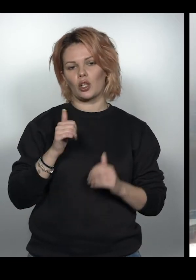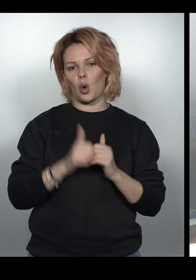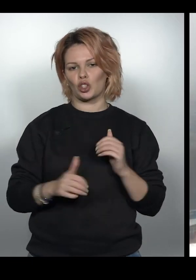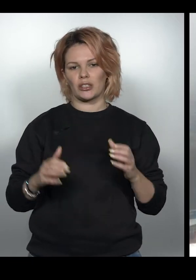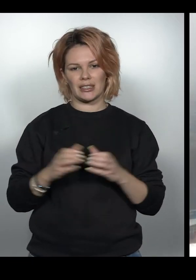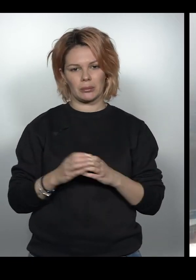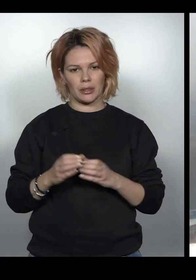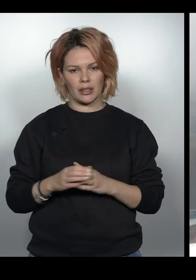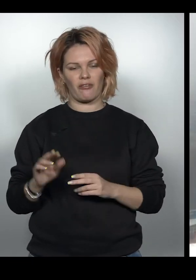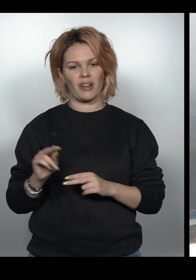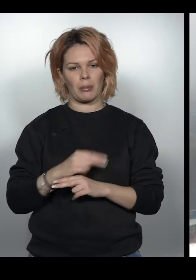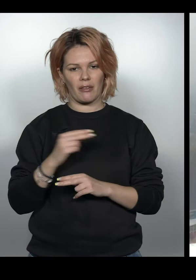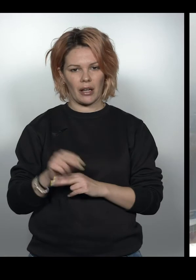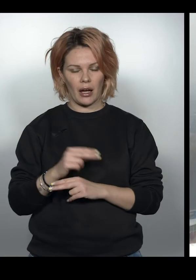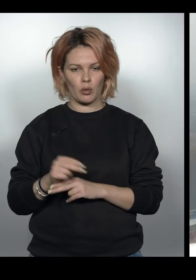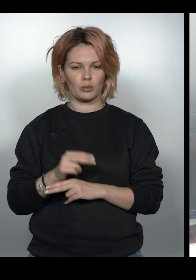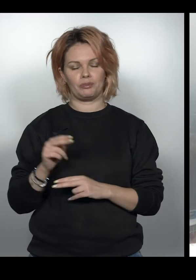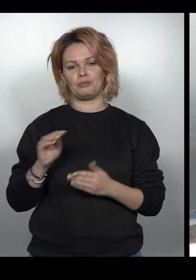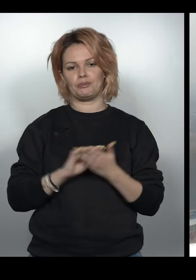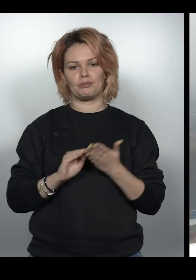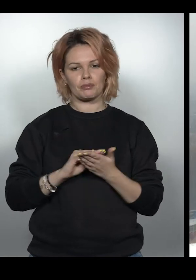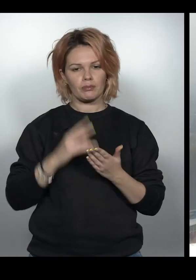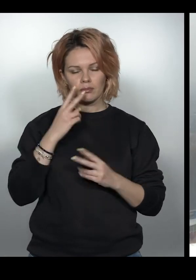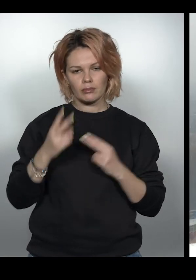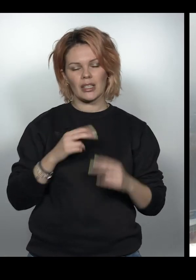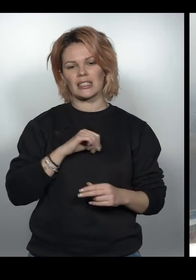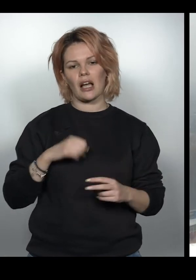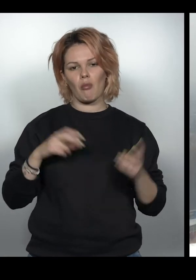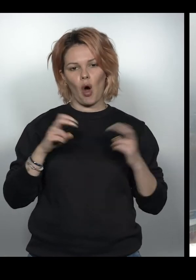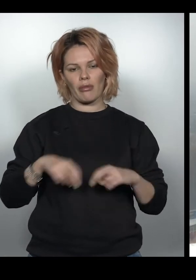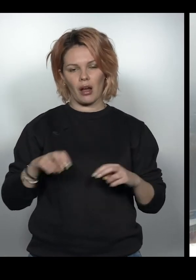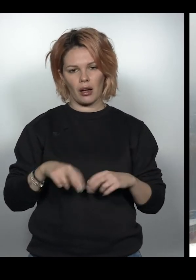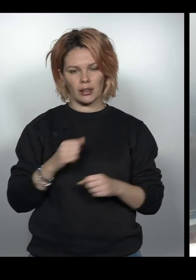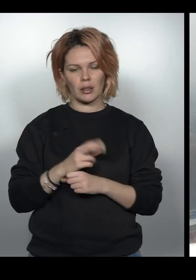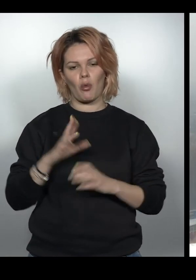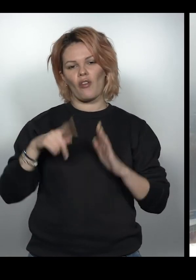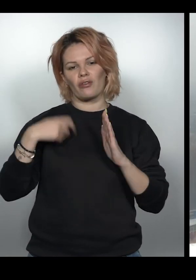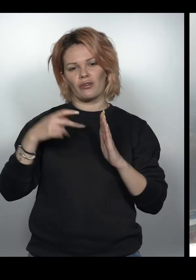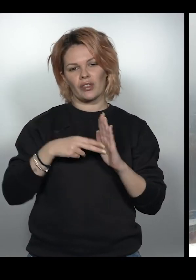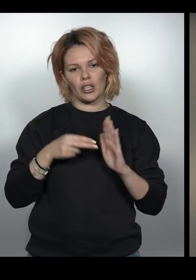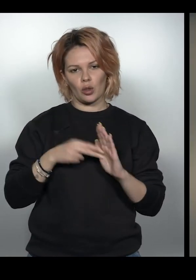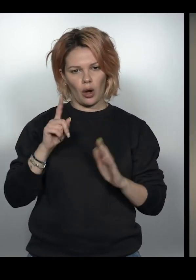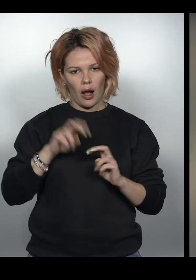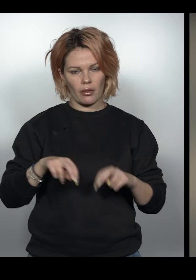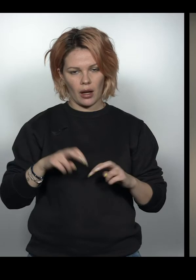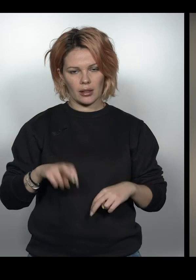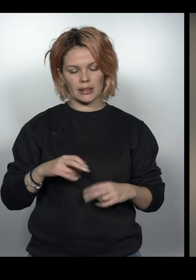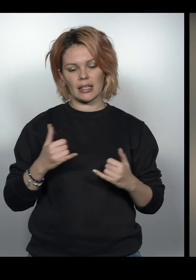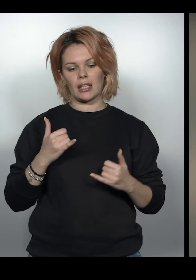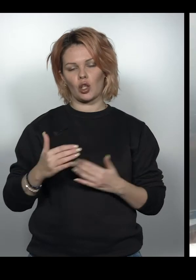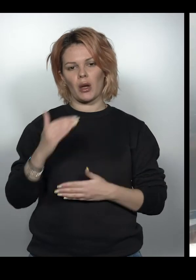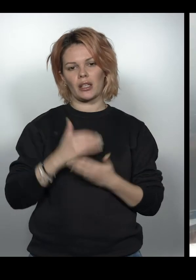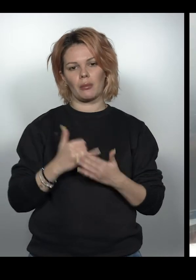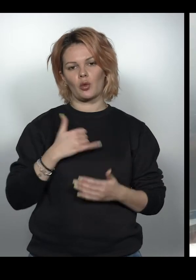Помилки ми кожен збір виправляємо, розглядаємо, займаємося самоаналізом, по відео аналізуємо.